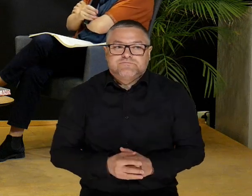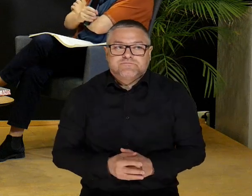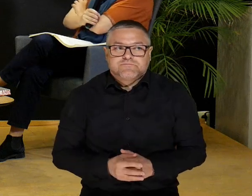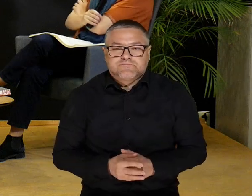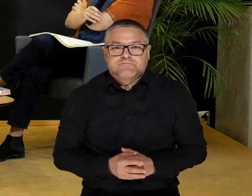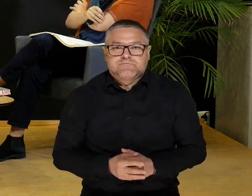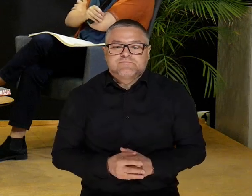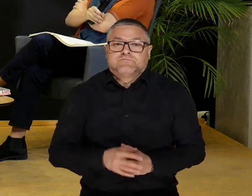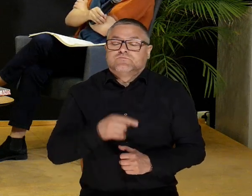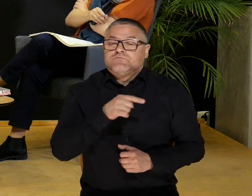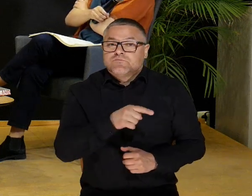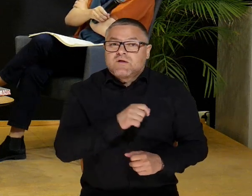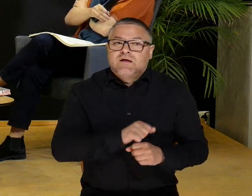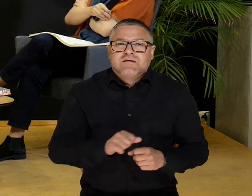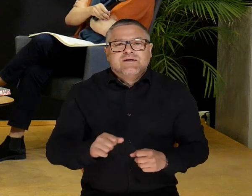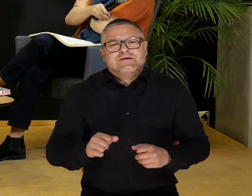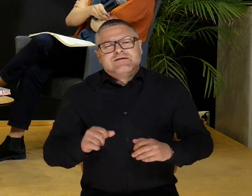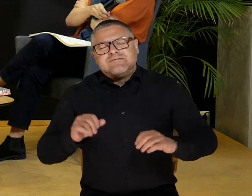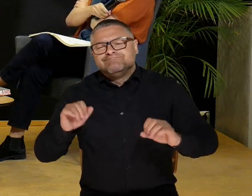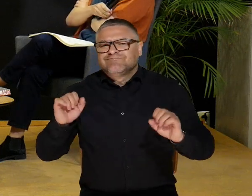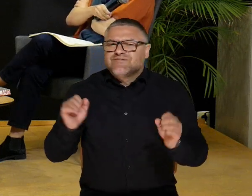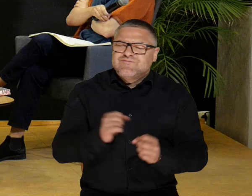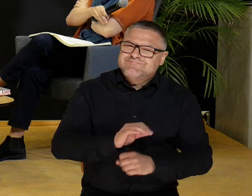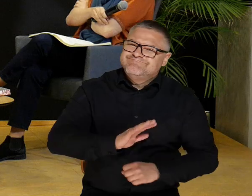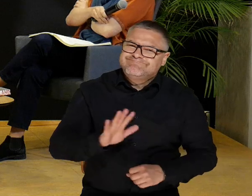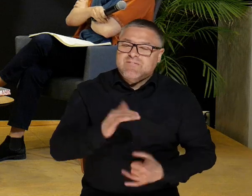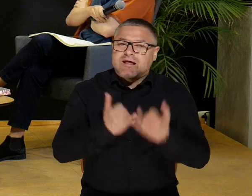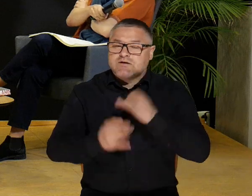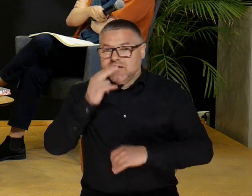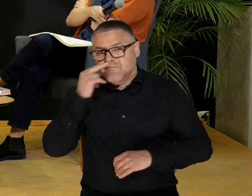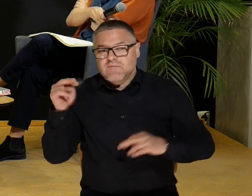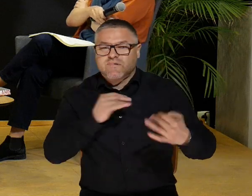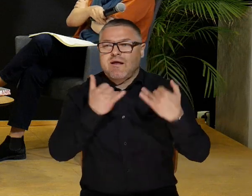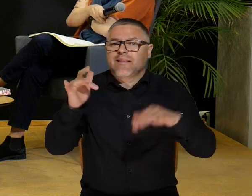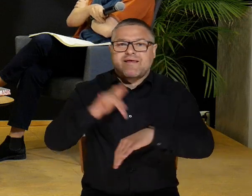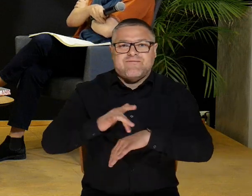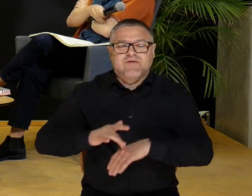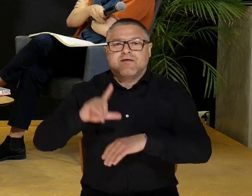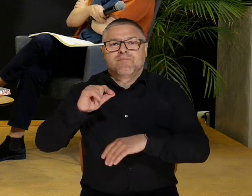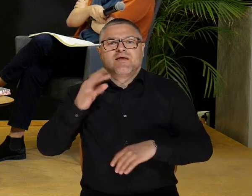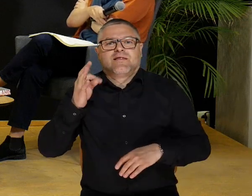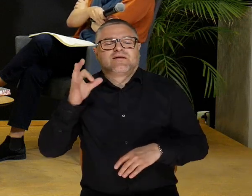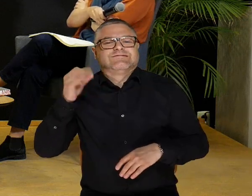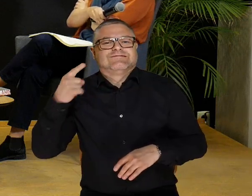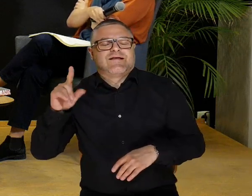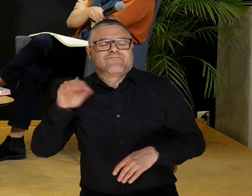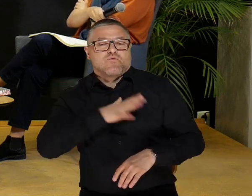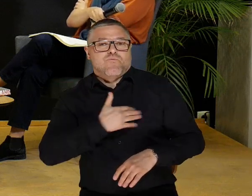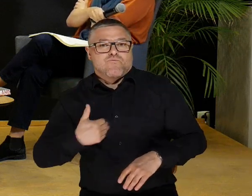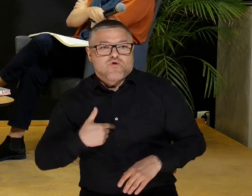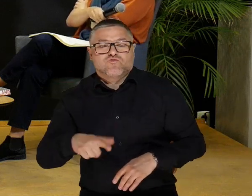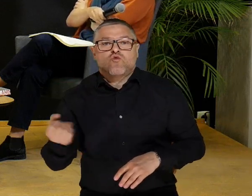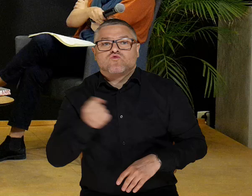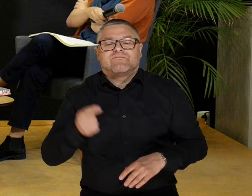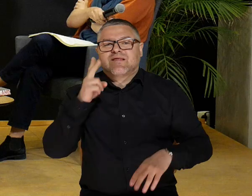Znaczy ona też jest trochę mniej niewiarygodna, jeżeli popatrzymy na inne wyniki badań PTSD w Polsce. Tutaj my